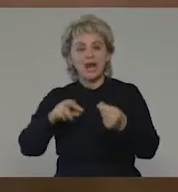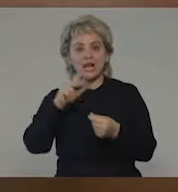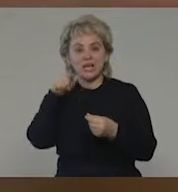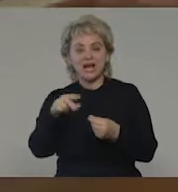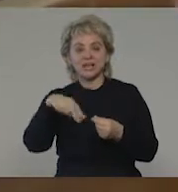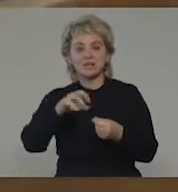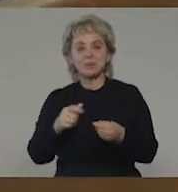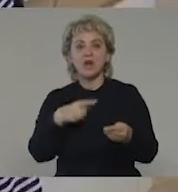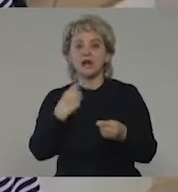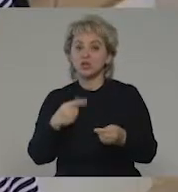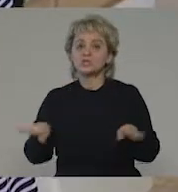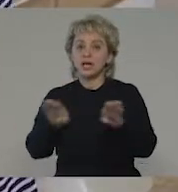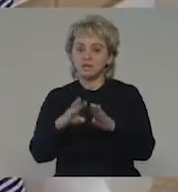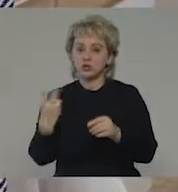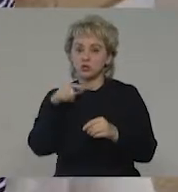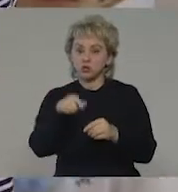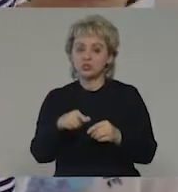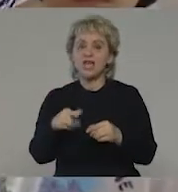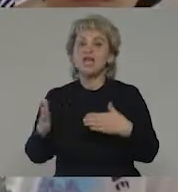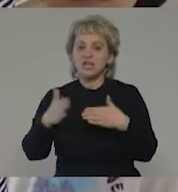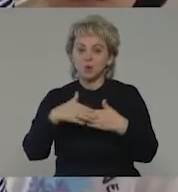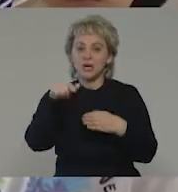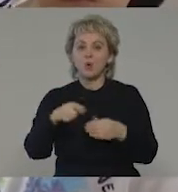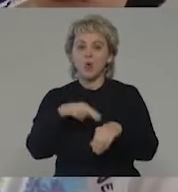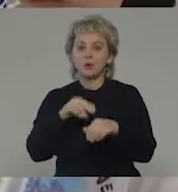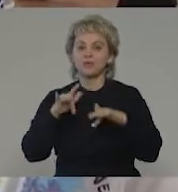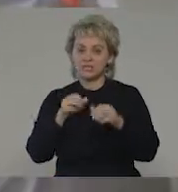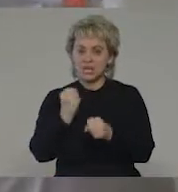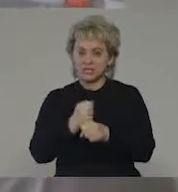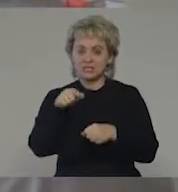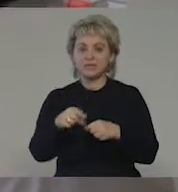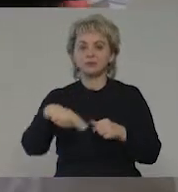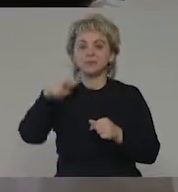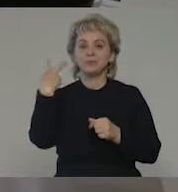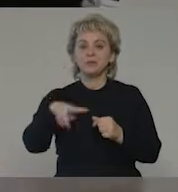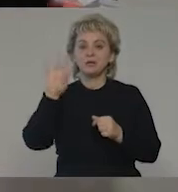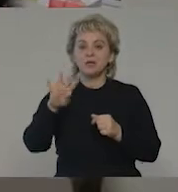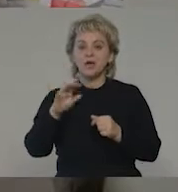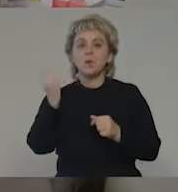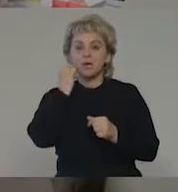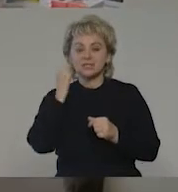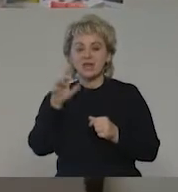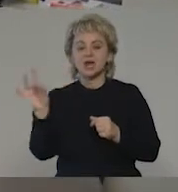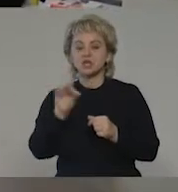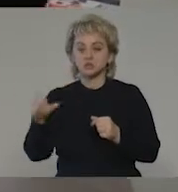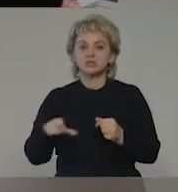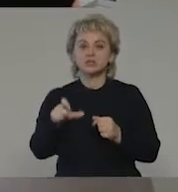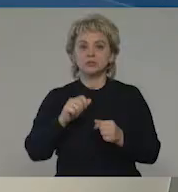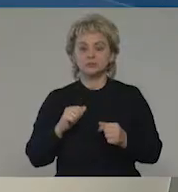в ЛДПР призывают закрывать и заводить на виновных уголовные дела. Елизавета Лосева, Дон 24, Москва,